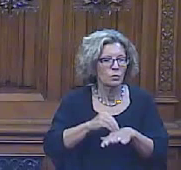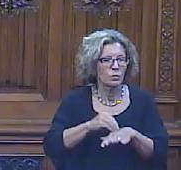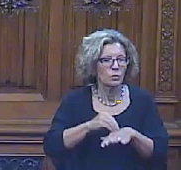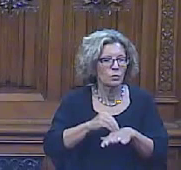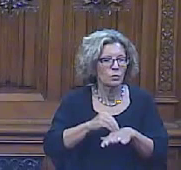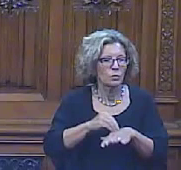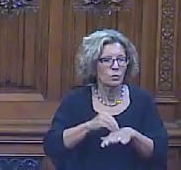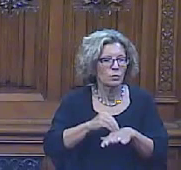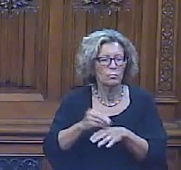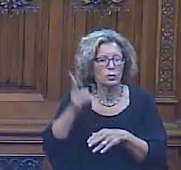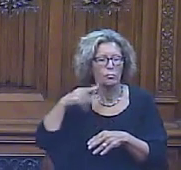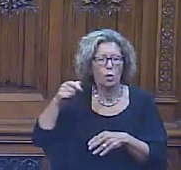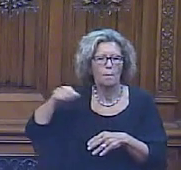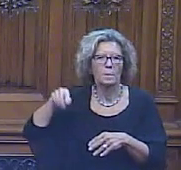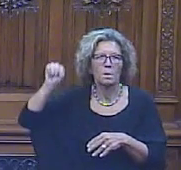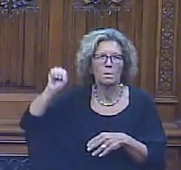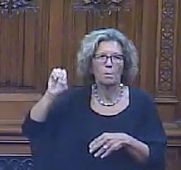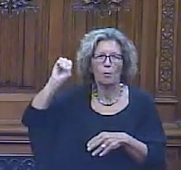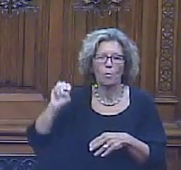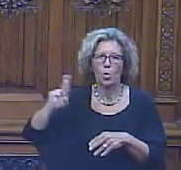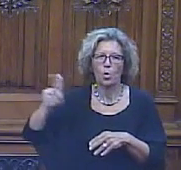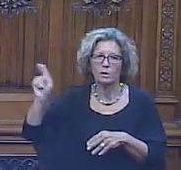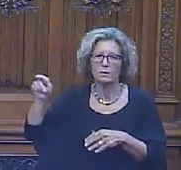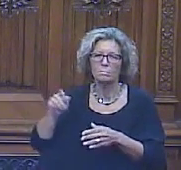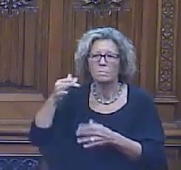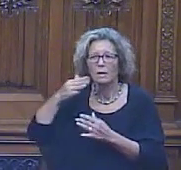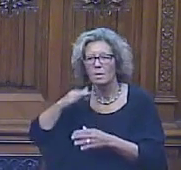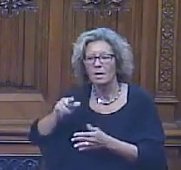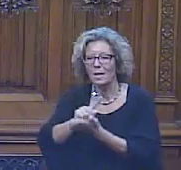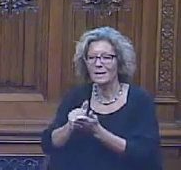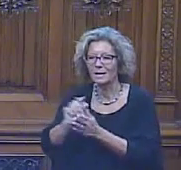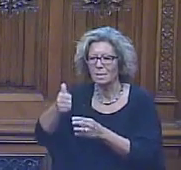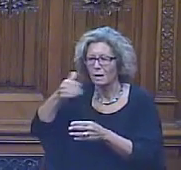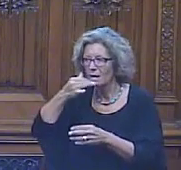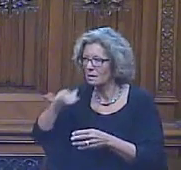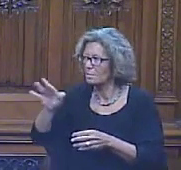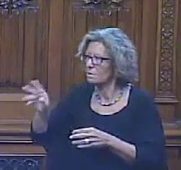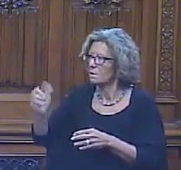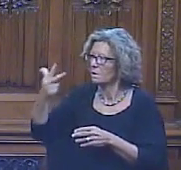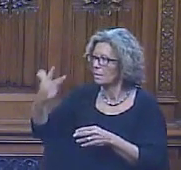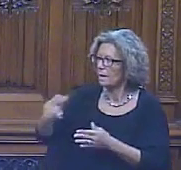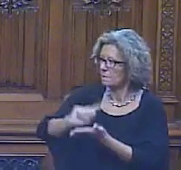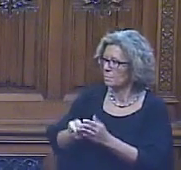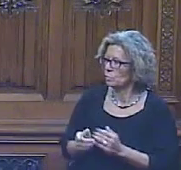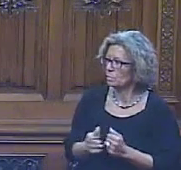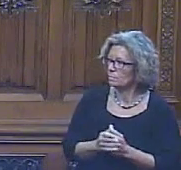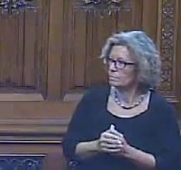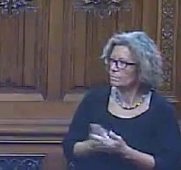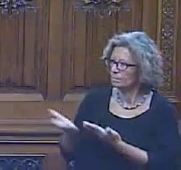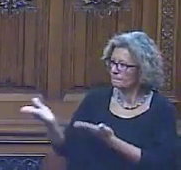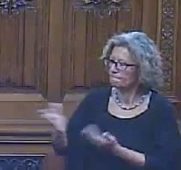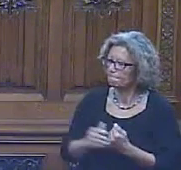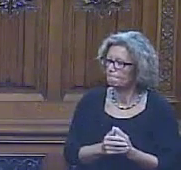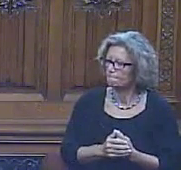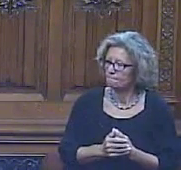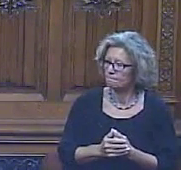Zum Wort gemeldet ist Frau Abgeordnete Mörk. Ihre Rednerzeit beträgt als ersten Rednerin Ihrer Partei 30 Minuten. Ich bitte